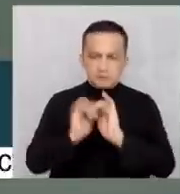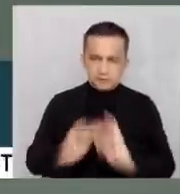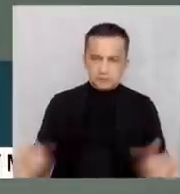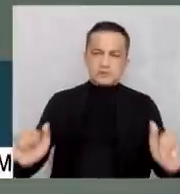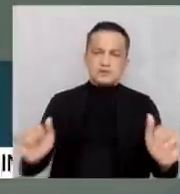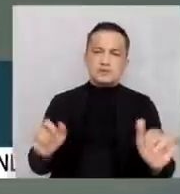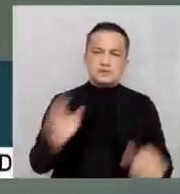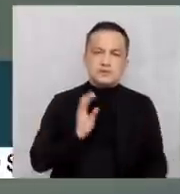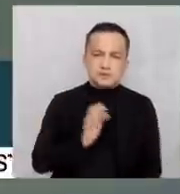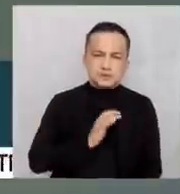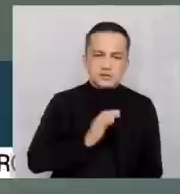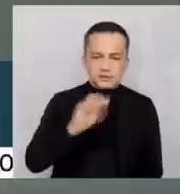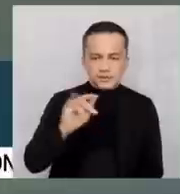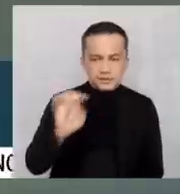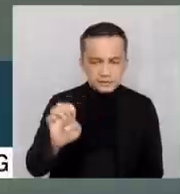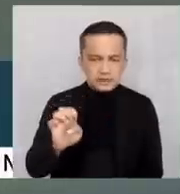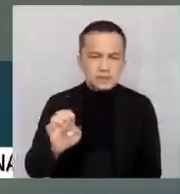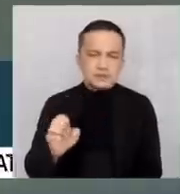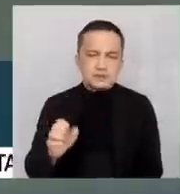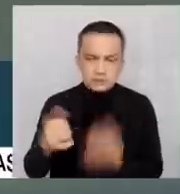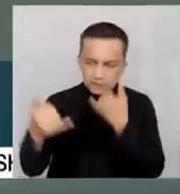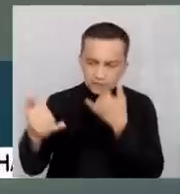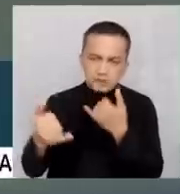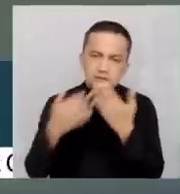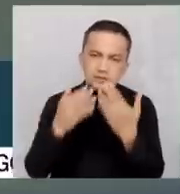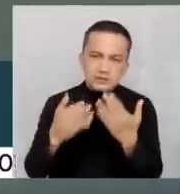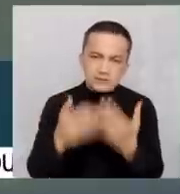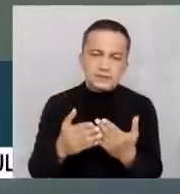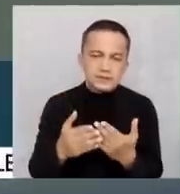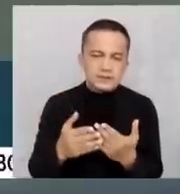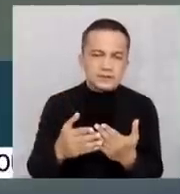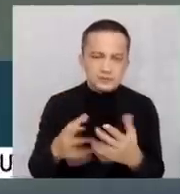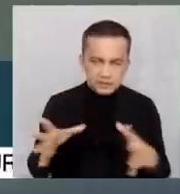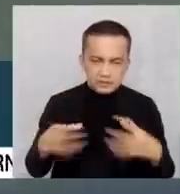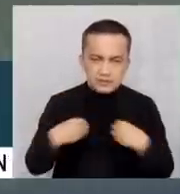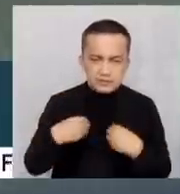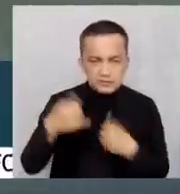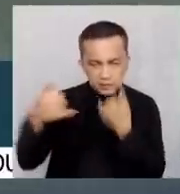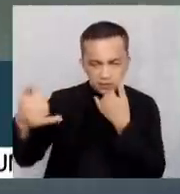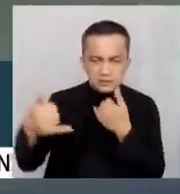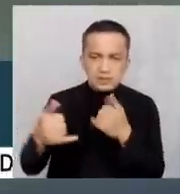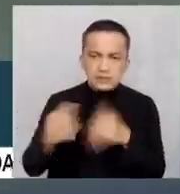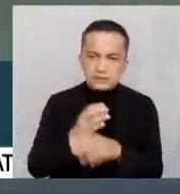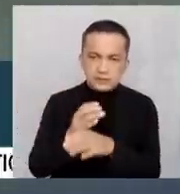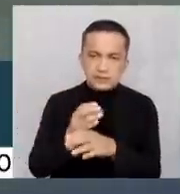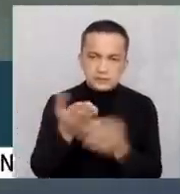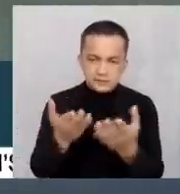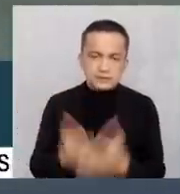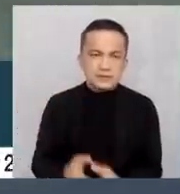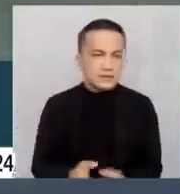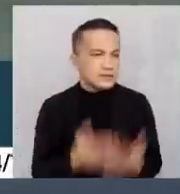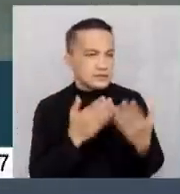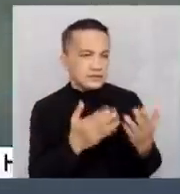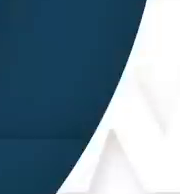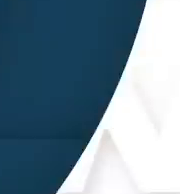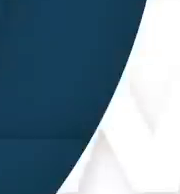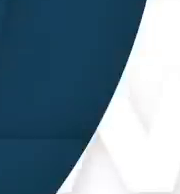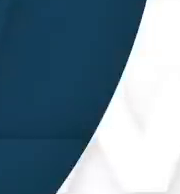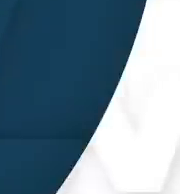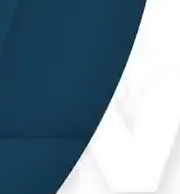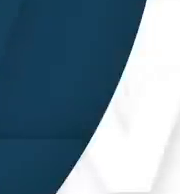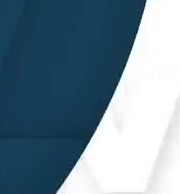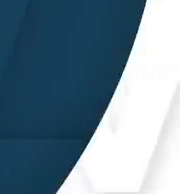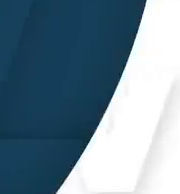Congressman Franz Castro there joining us on the line. Maraming salamat po for taking our call. Ingat po kayo lagi. Thank you, Carmina. Ingat po.